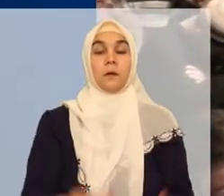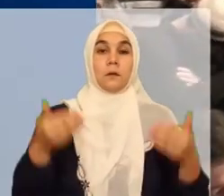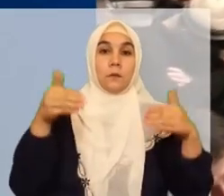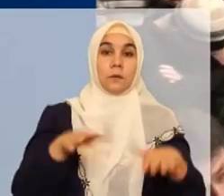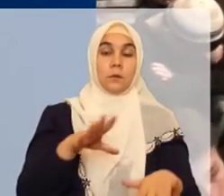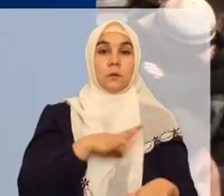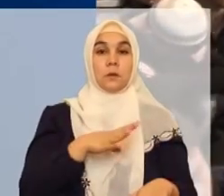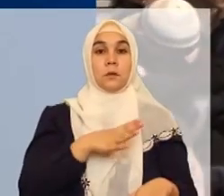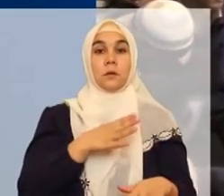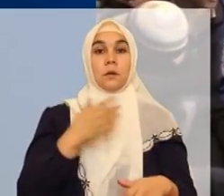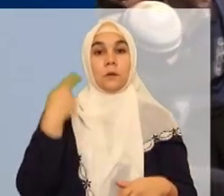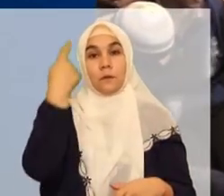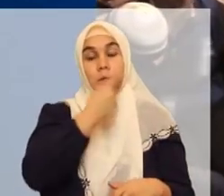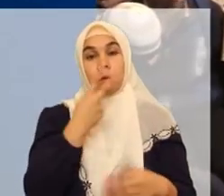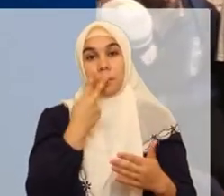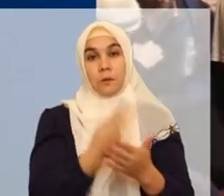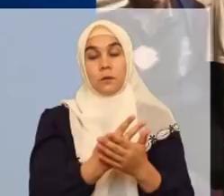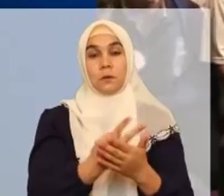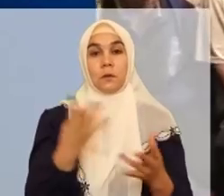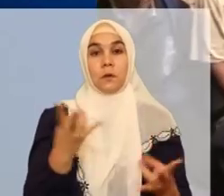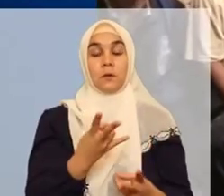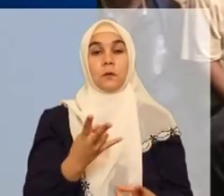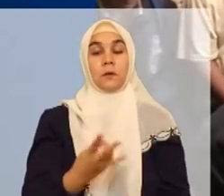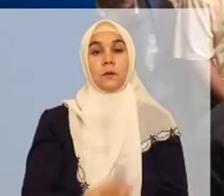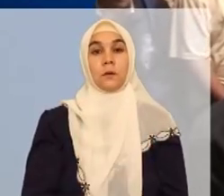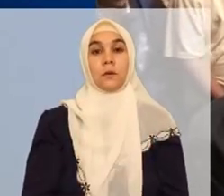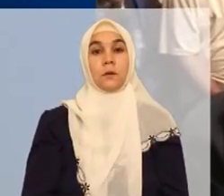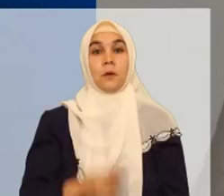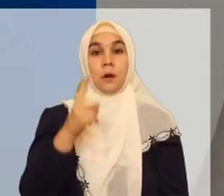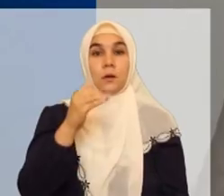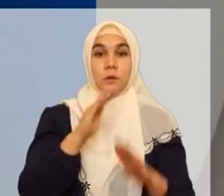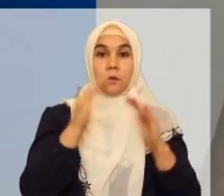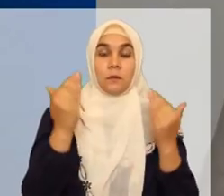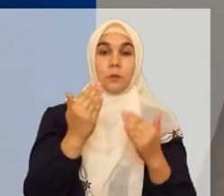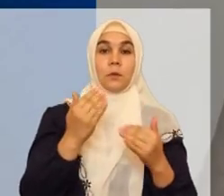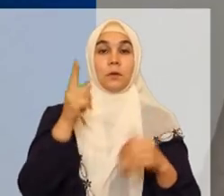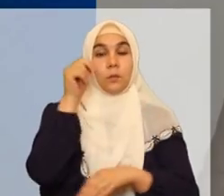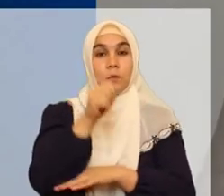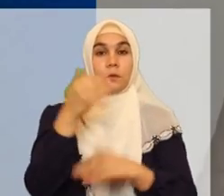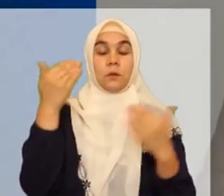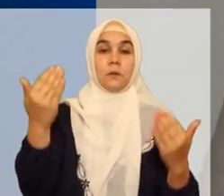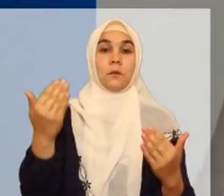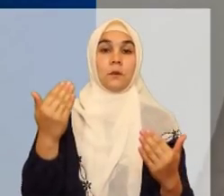Dabdurustdan sirtdan qaraydigan bo'lsak, haj ibodati